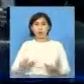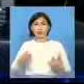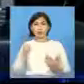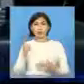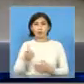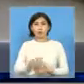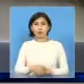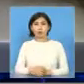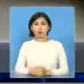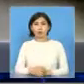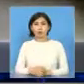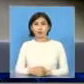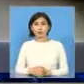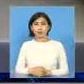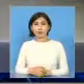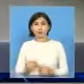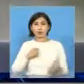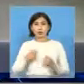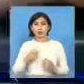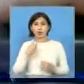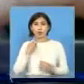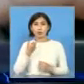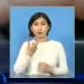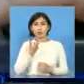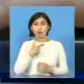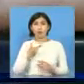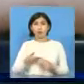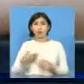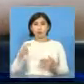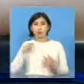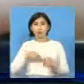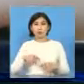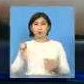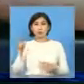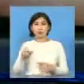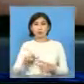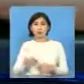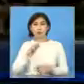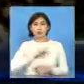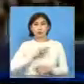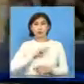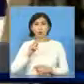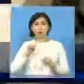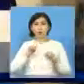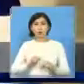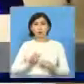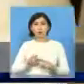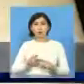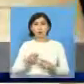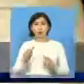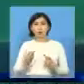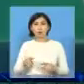в первую очередь. Иммунитет представляет собой систему в организме человека, которая работает как защита от